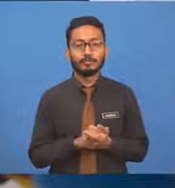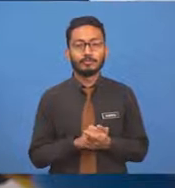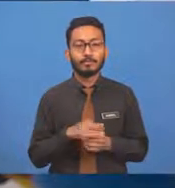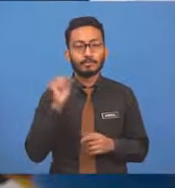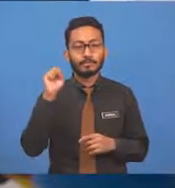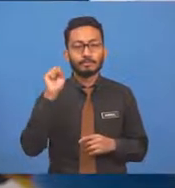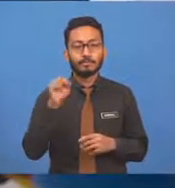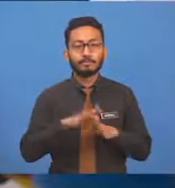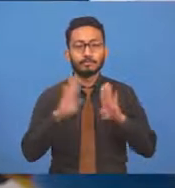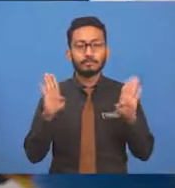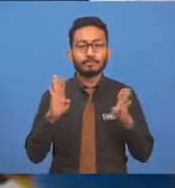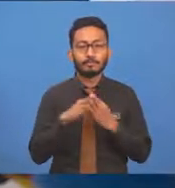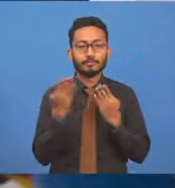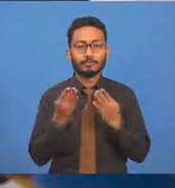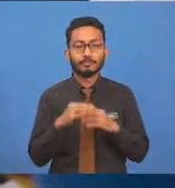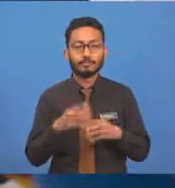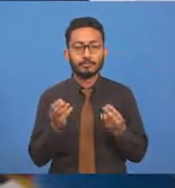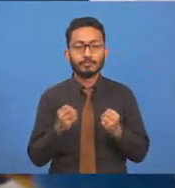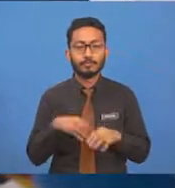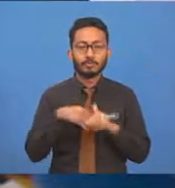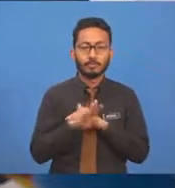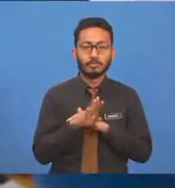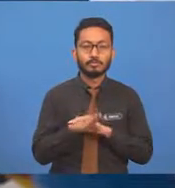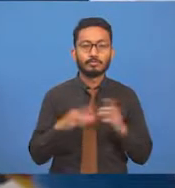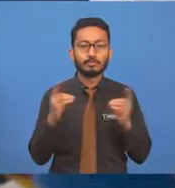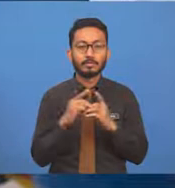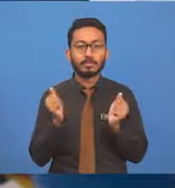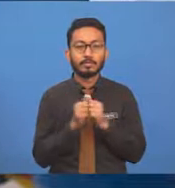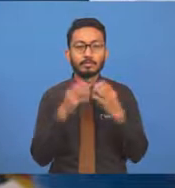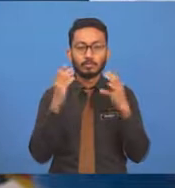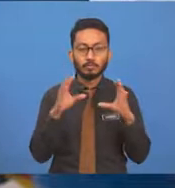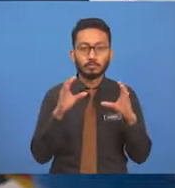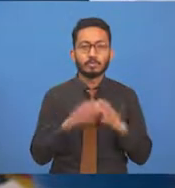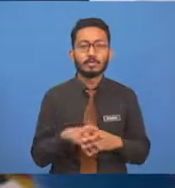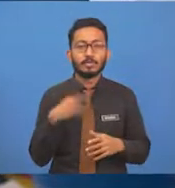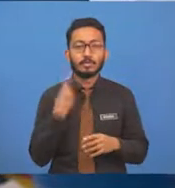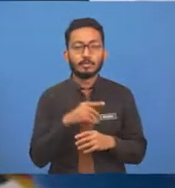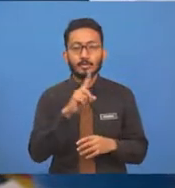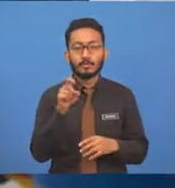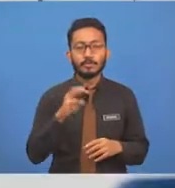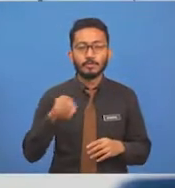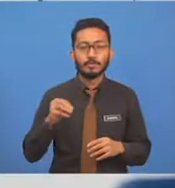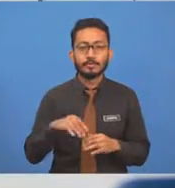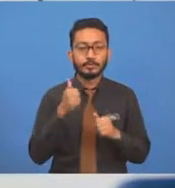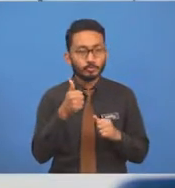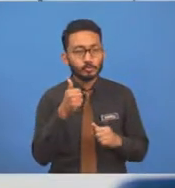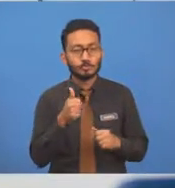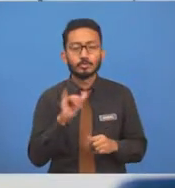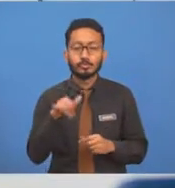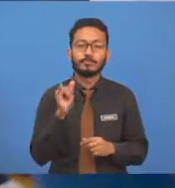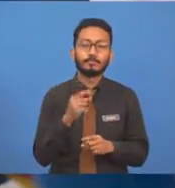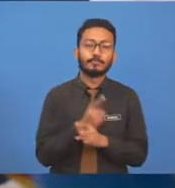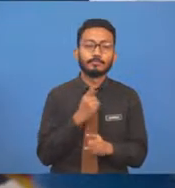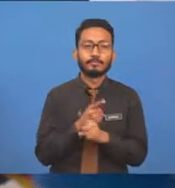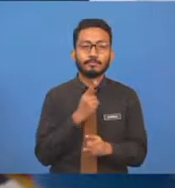dan meminta izin untuk berjumpa dengan guru besar. Adakah tindakan murid itu wajar? Ya, bagus,